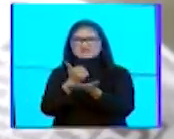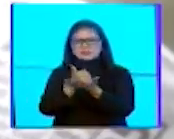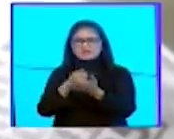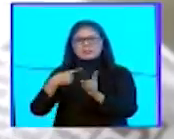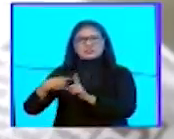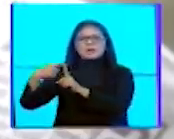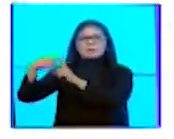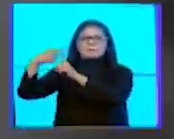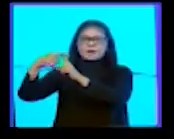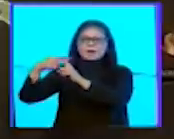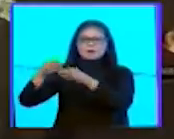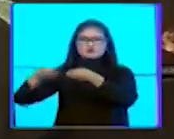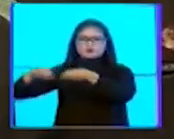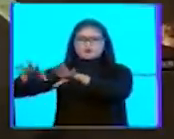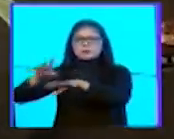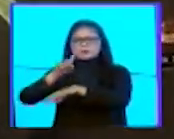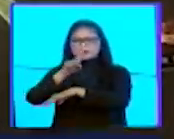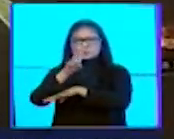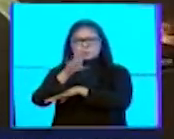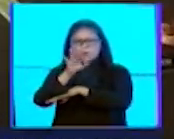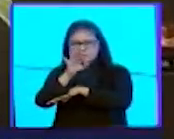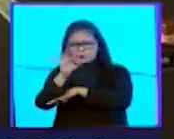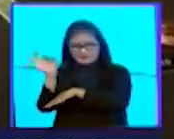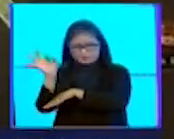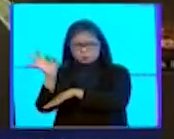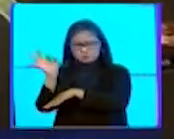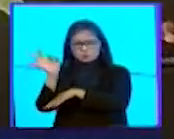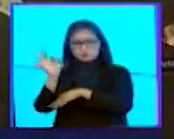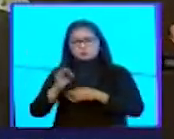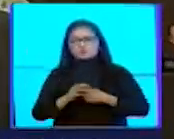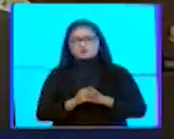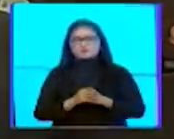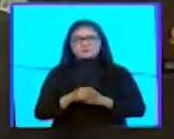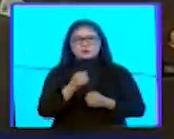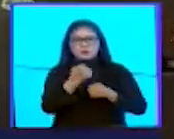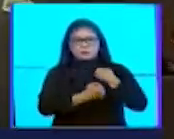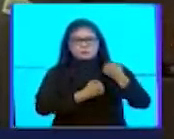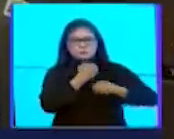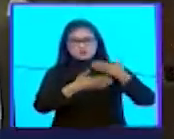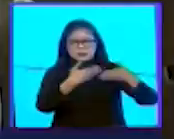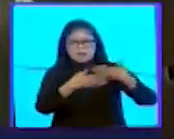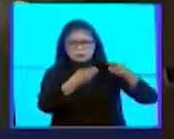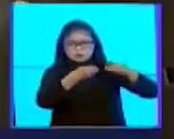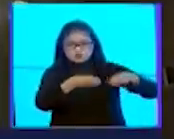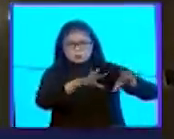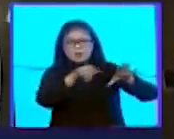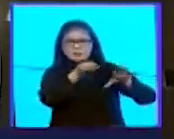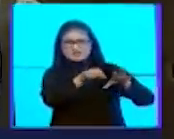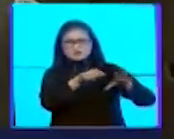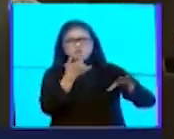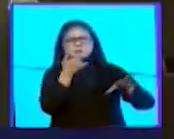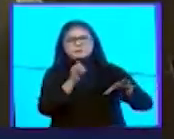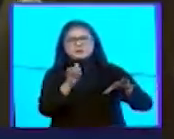Rp120.000 per buah. Kami juga melihat bahwa ternyata penyedia barang itu melakukan semacam tanda kutip